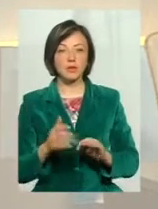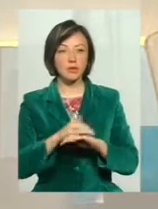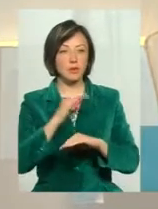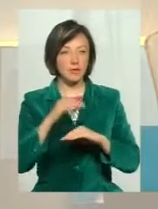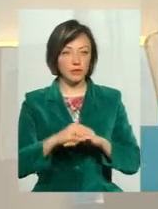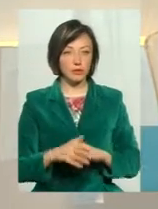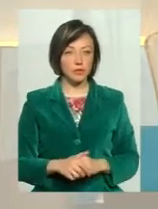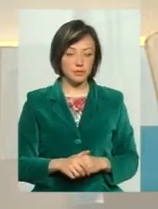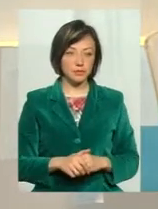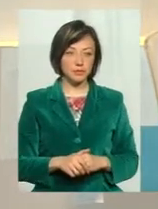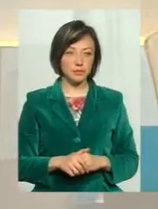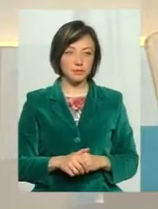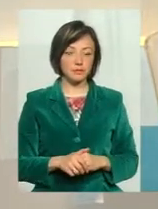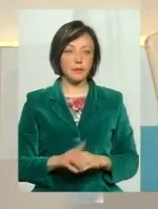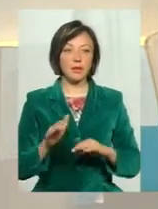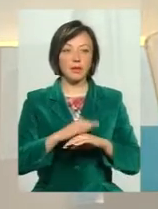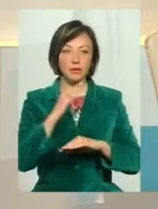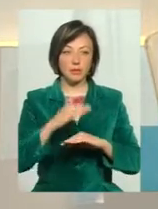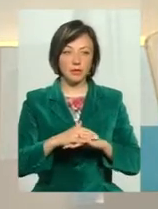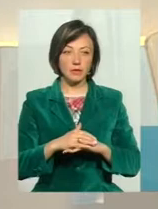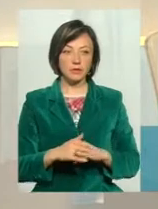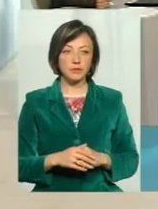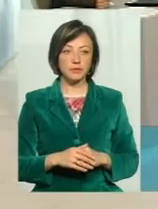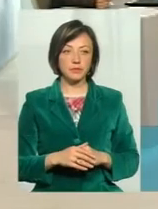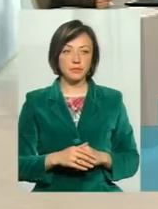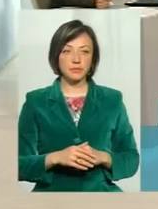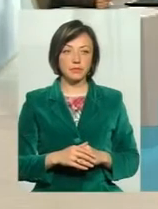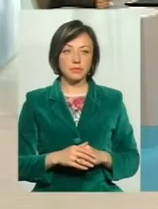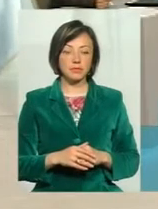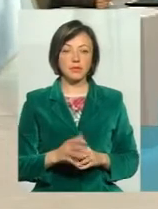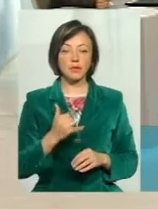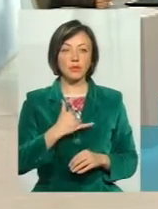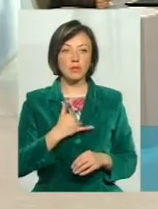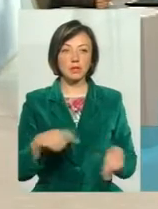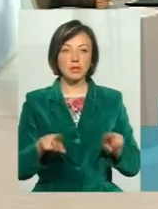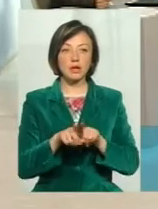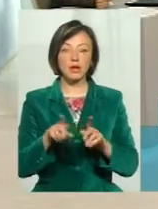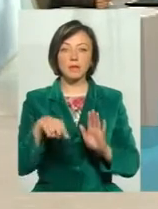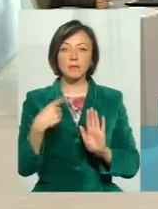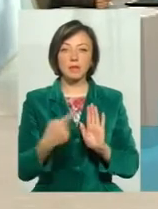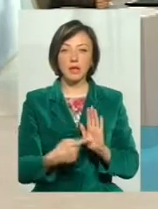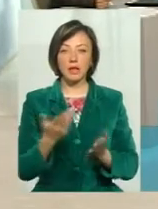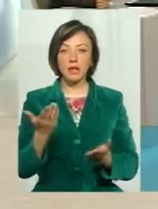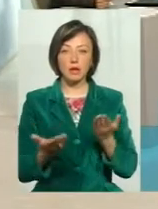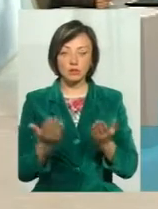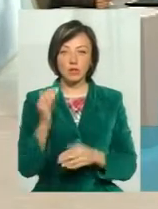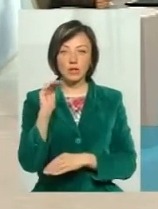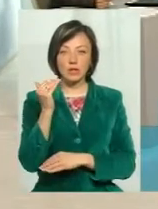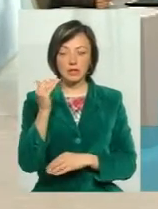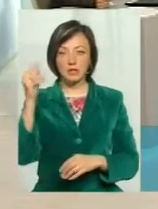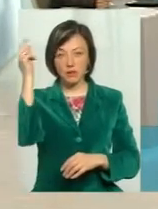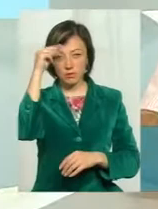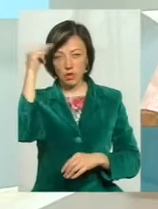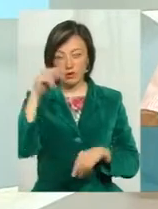вечір. Добрий вечір. Добрий вечір. Добрий вечір. У мене таке запитання. Якщо дитина навчається